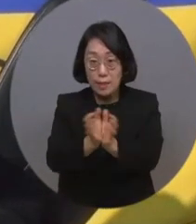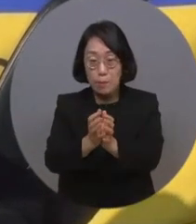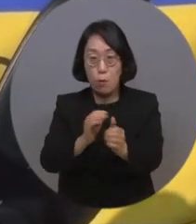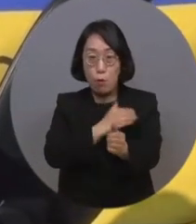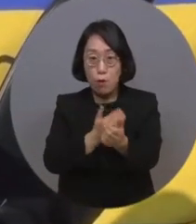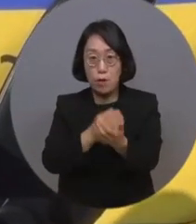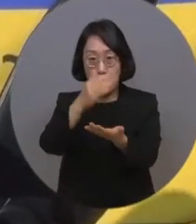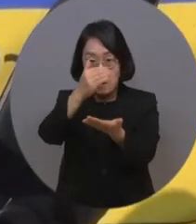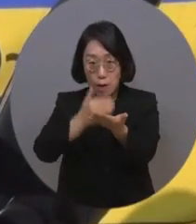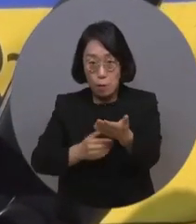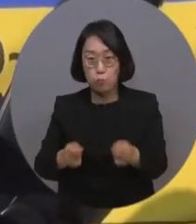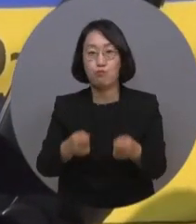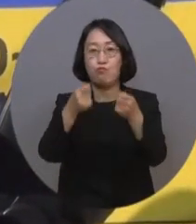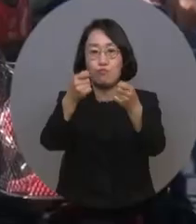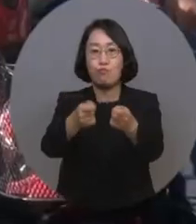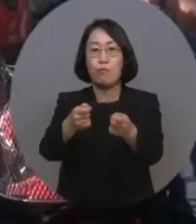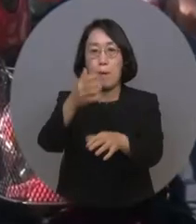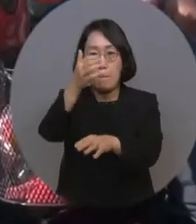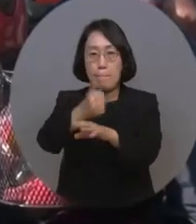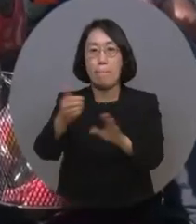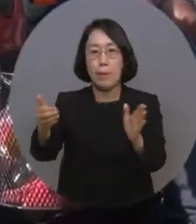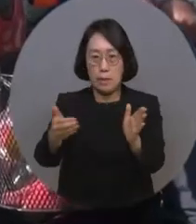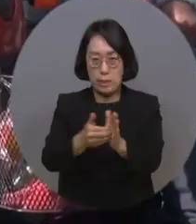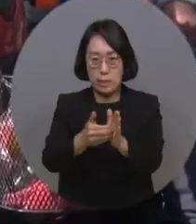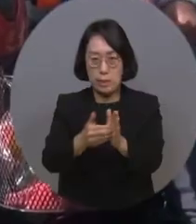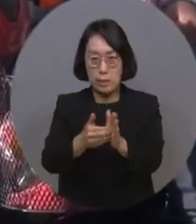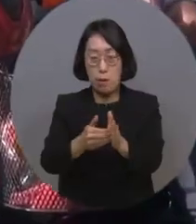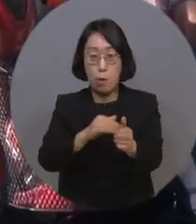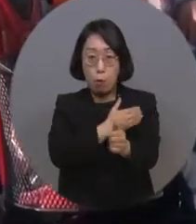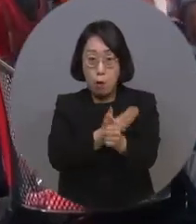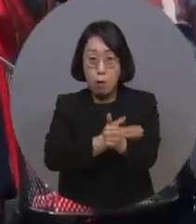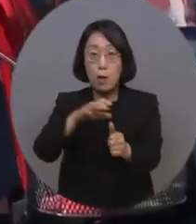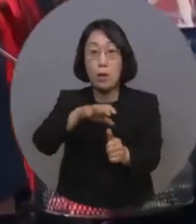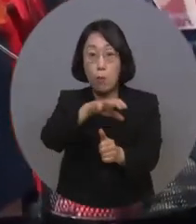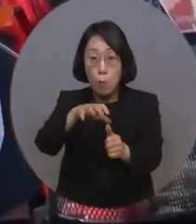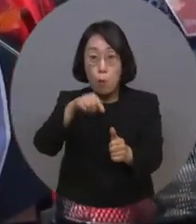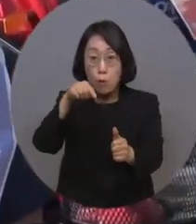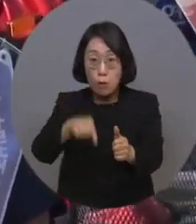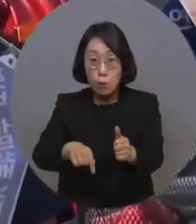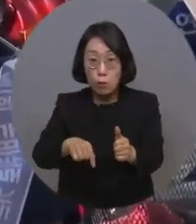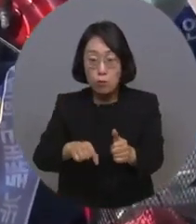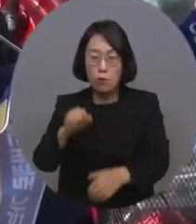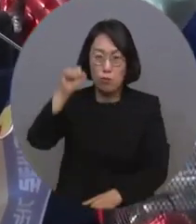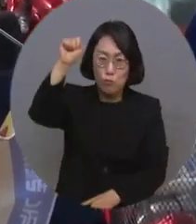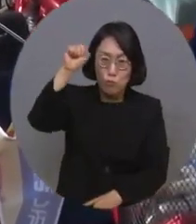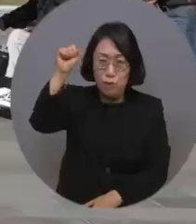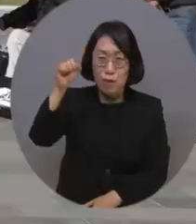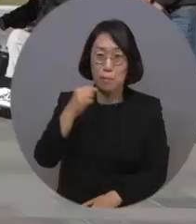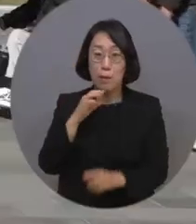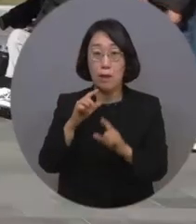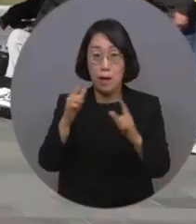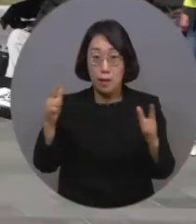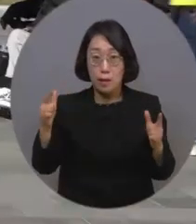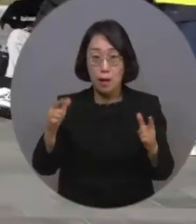요구안 전달로 마무리되었습니다. 장애인의 권리 보장, 이젠 투쟁으로 얻는 것이 아닌